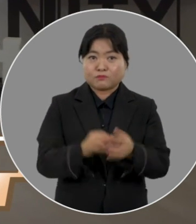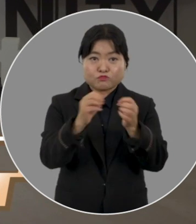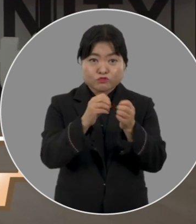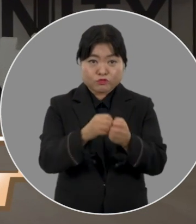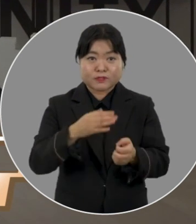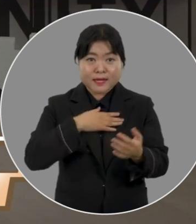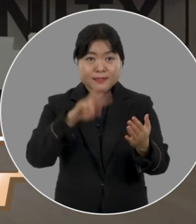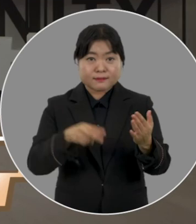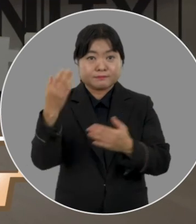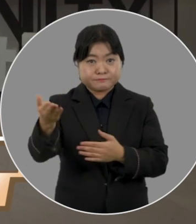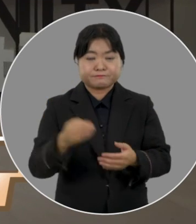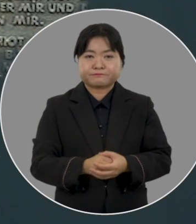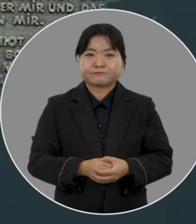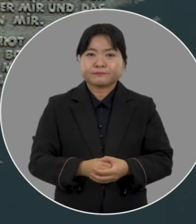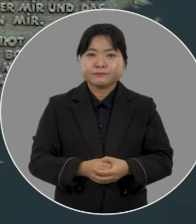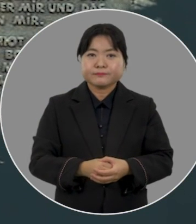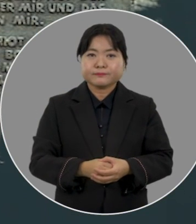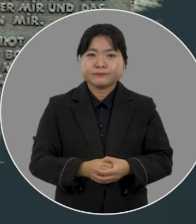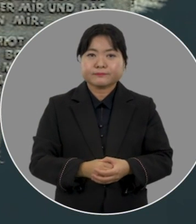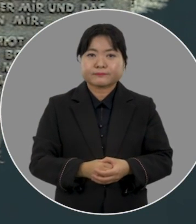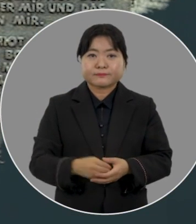제가 한번 읽어드리죠.